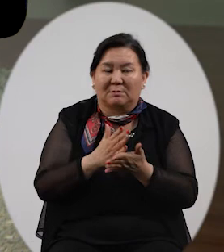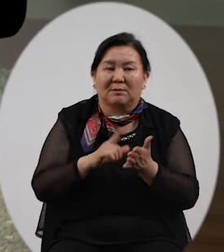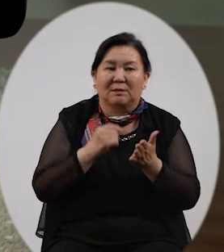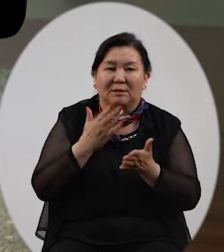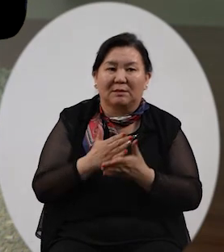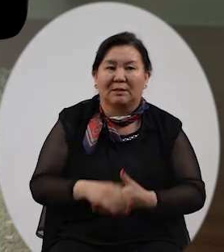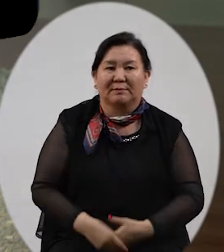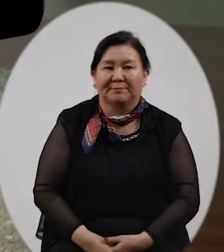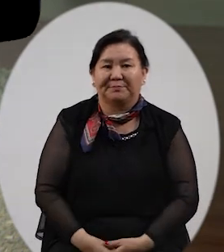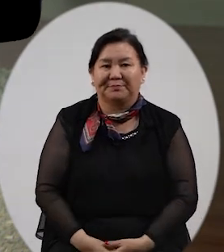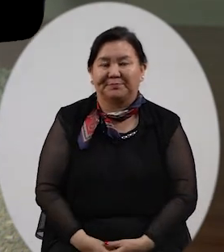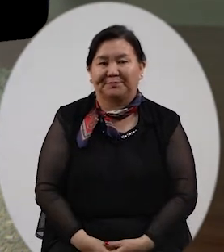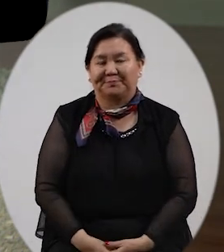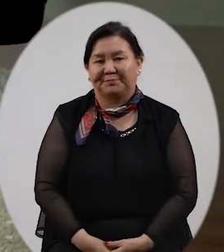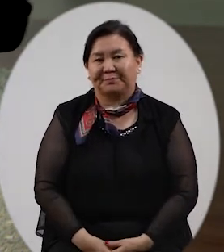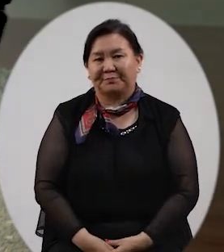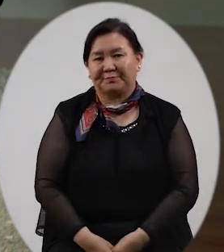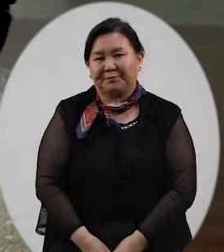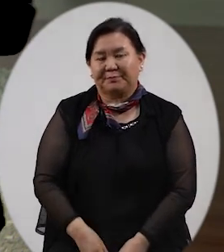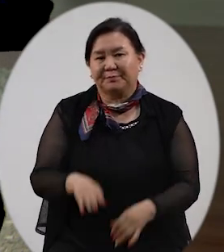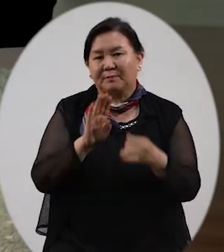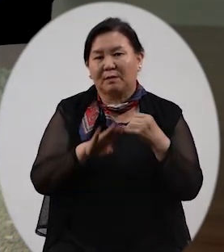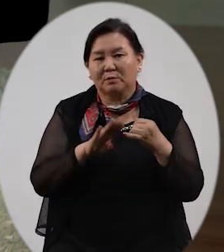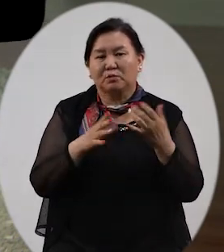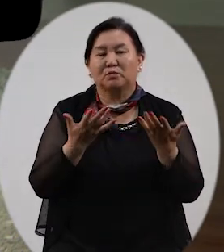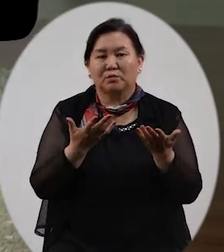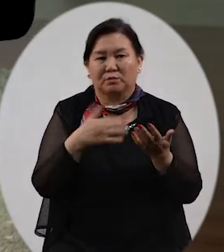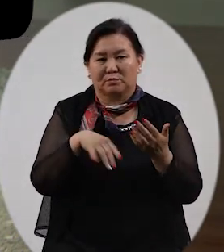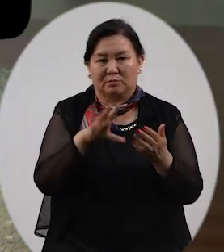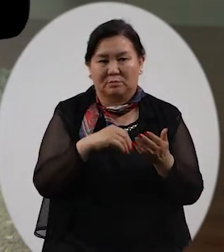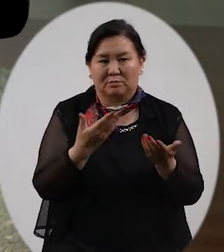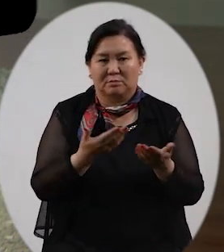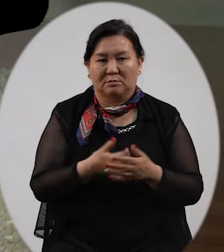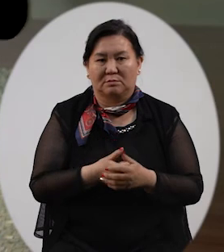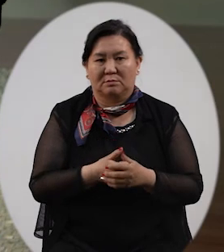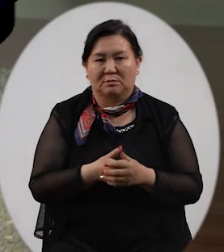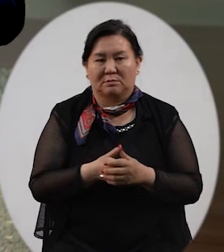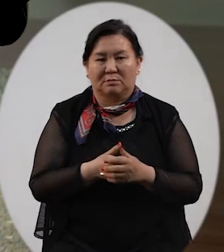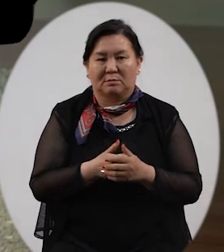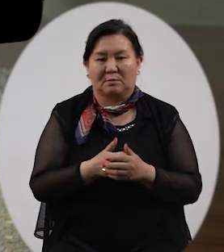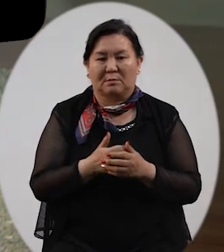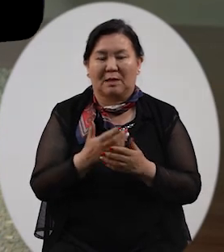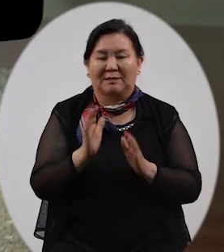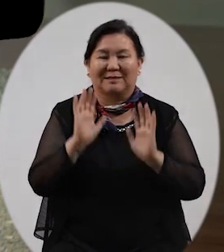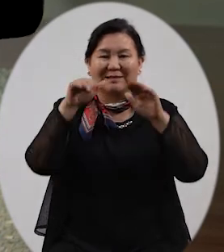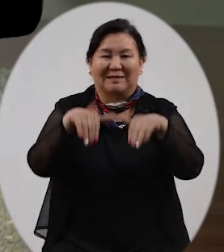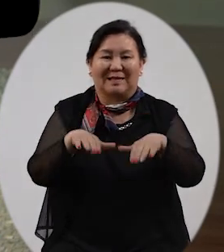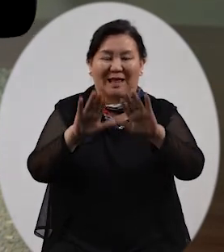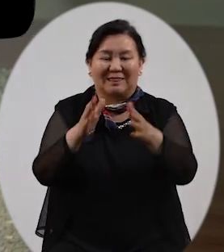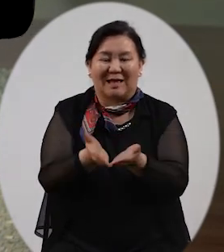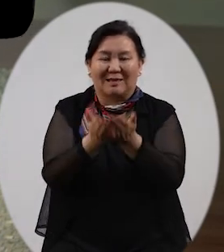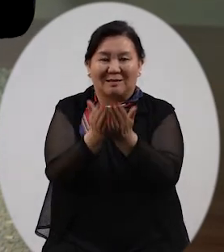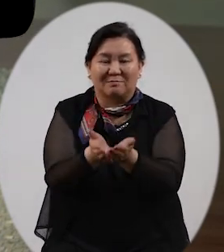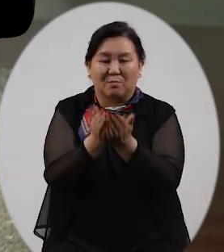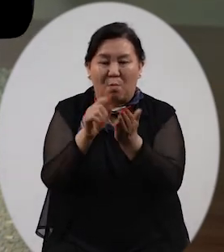нь тусгагдаж өгдөг. Тэр конвенц гэж бид нар юуг ойлгох вэ гэхэлэр өөрөлдөх юм бол далайн тээвэр байлаа гэхэд далайн тээврийг зохицуулах тухай